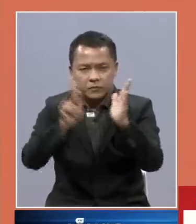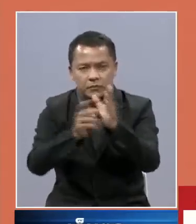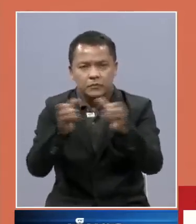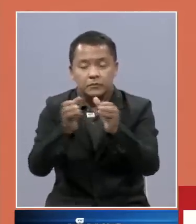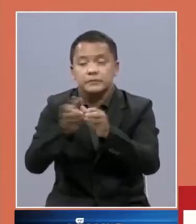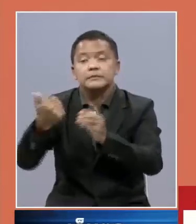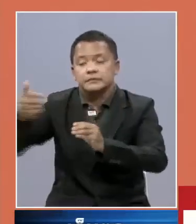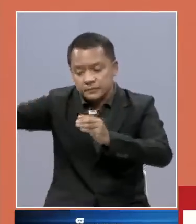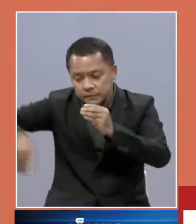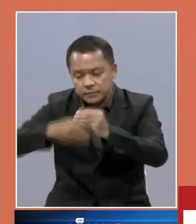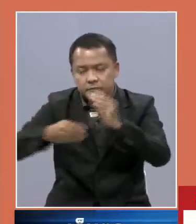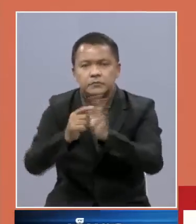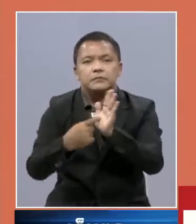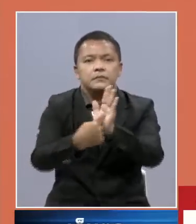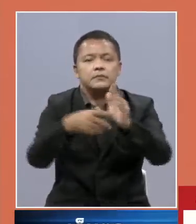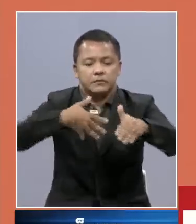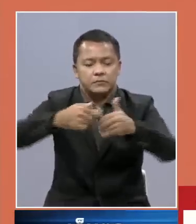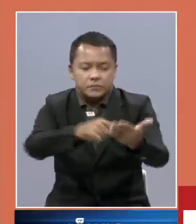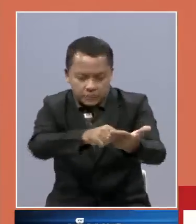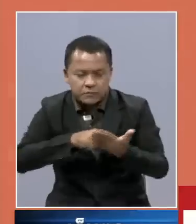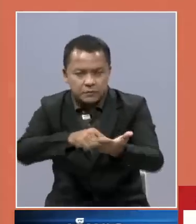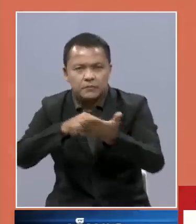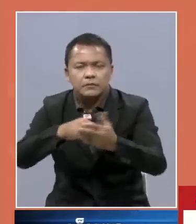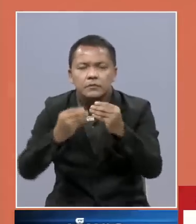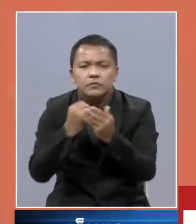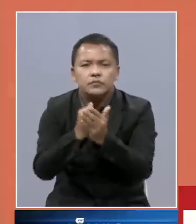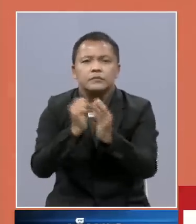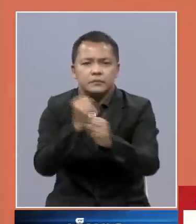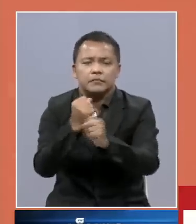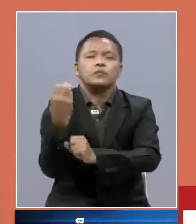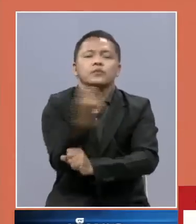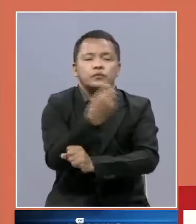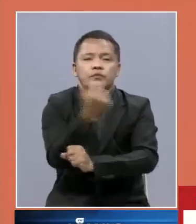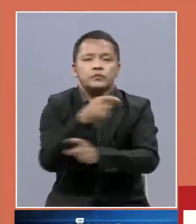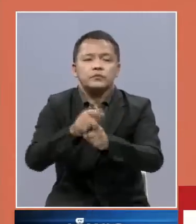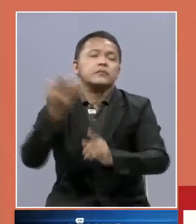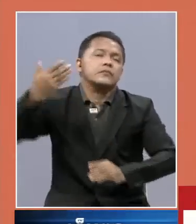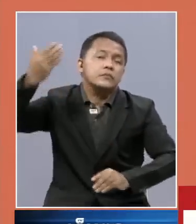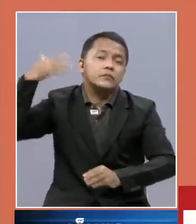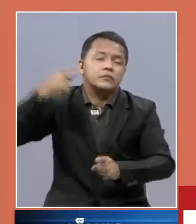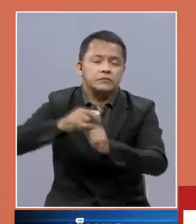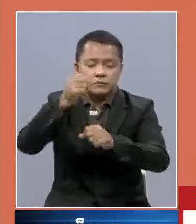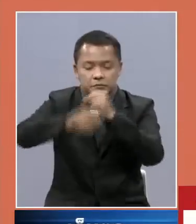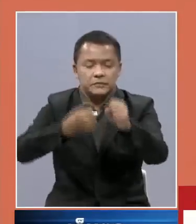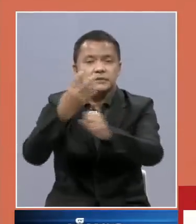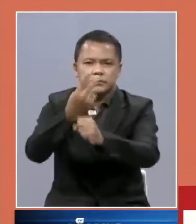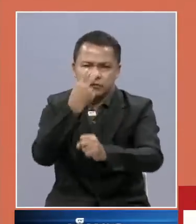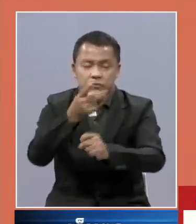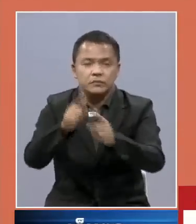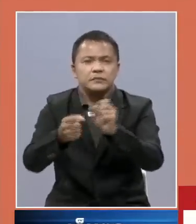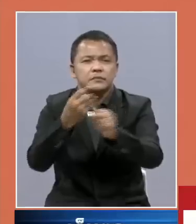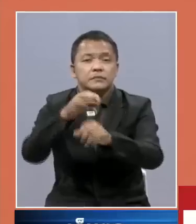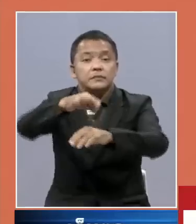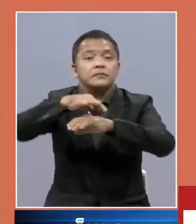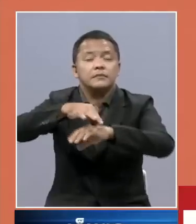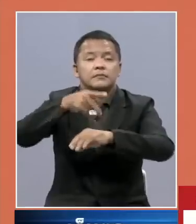คการเมืองอื่นหรือกฎหมายที่เสนอโดยประชาชนนะคะก็จะสามารถทำได้อย่างรวดเร็วนะคะที่ผ่านมา4ปีเราน่าจะเห็นแล้วว่าตำ